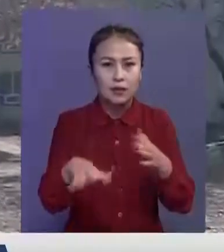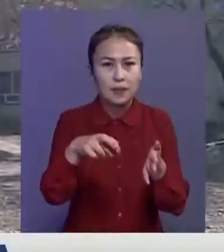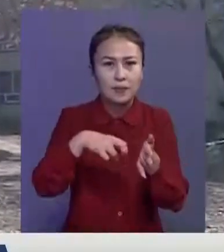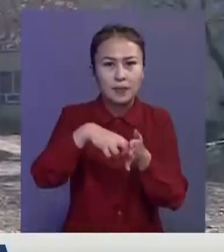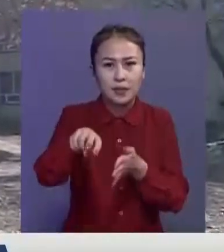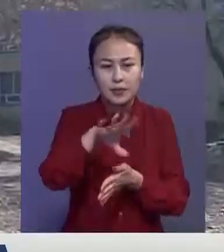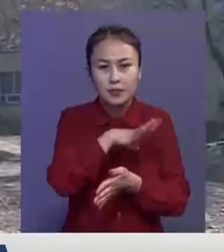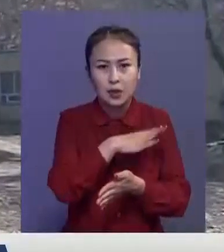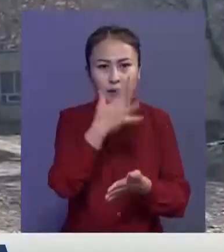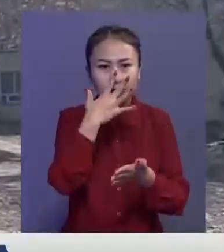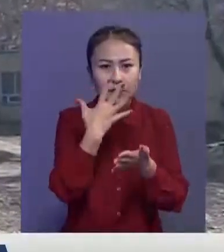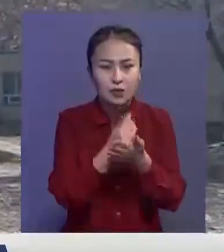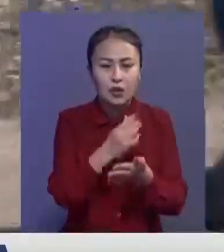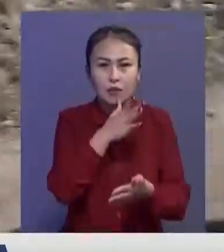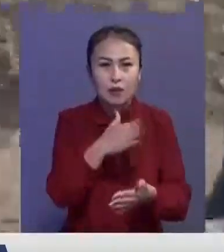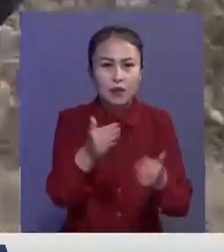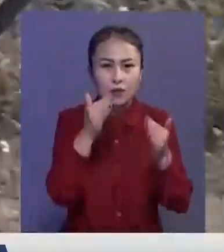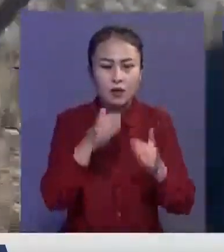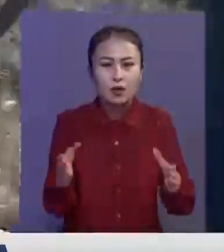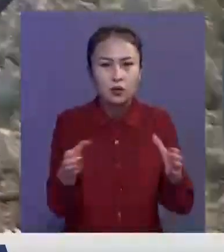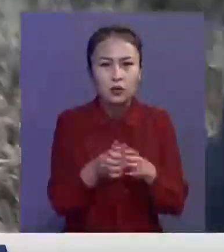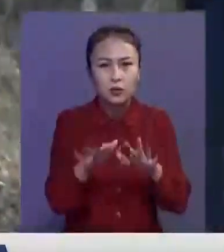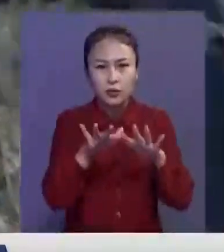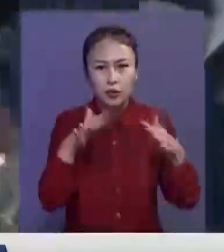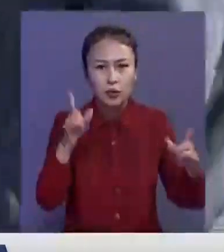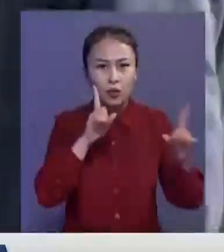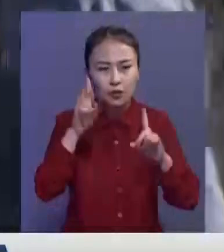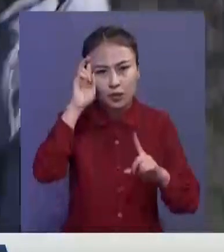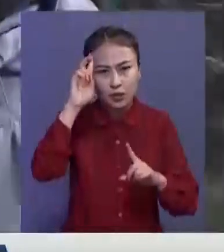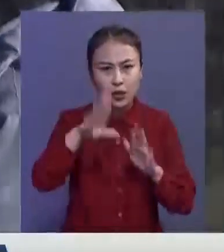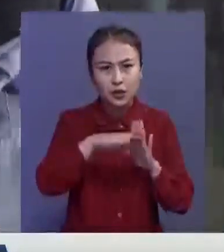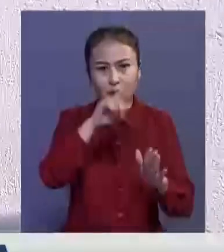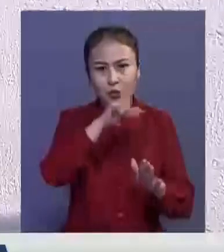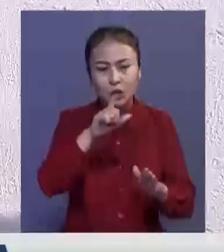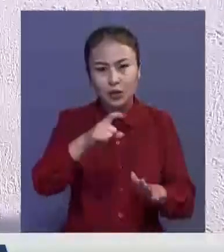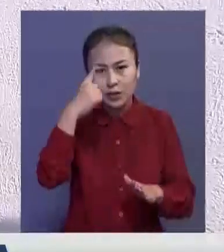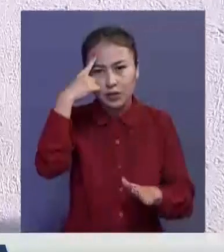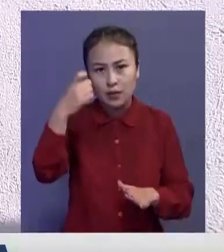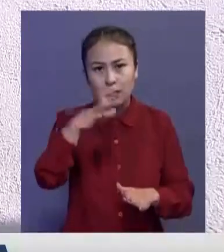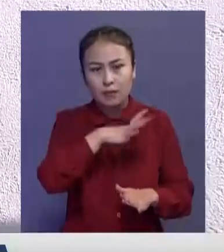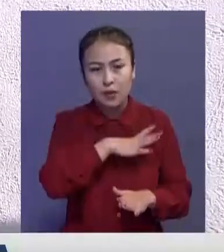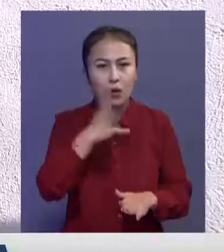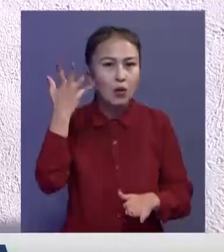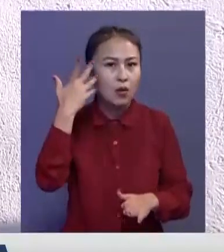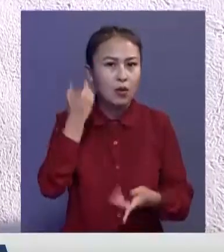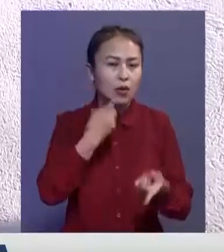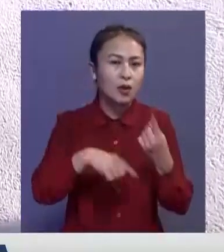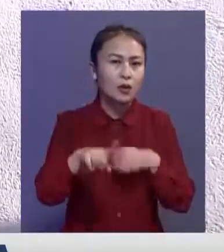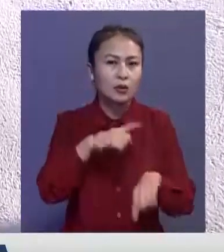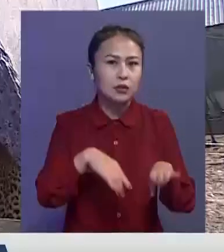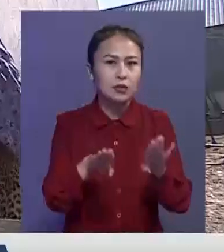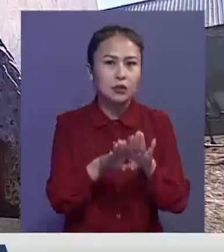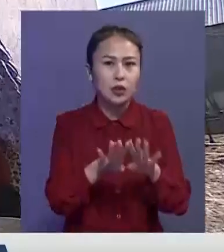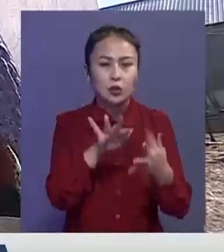жазған. Өз кезегінде төменгі палата өкілдері үкіметке депутаттық сауал жолдапты. Кетерімізде кейуана